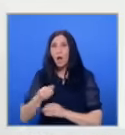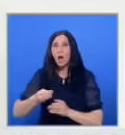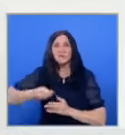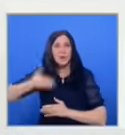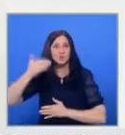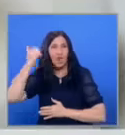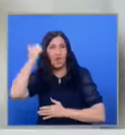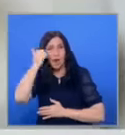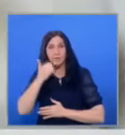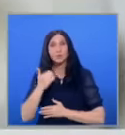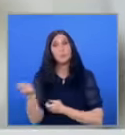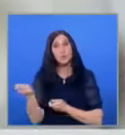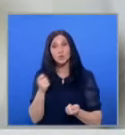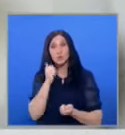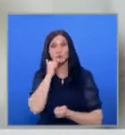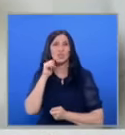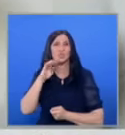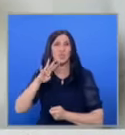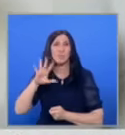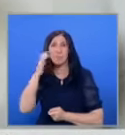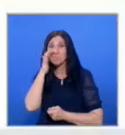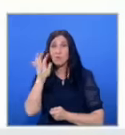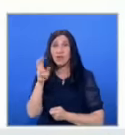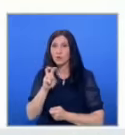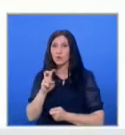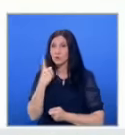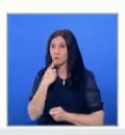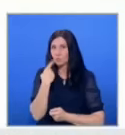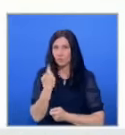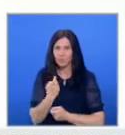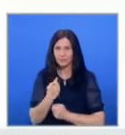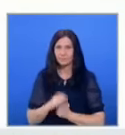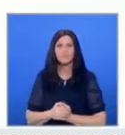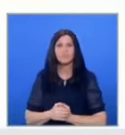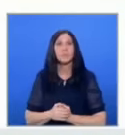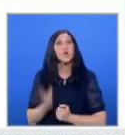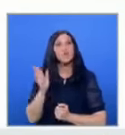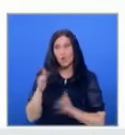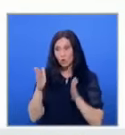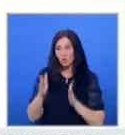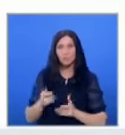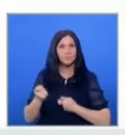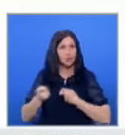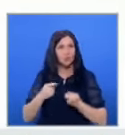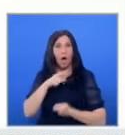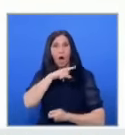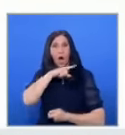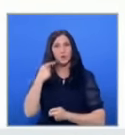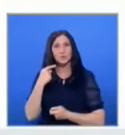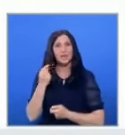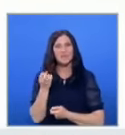Скъпоценните камъни носят на Москва 4-5 милиарда долара годишно. Ще